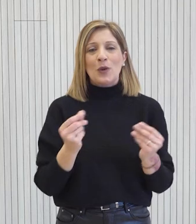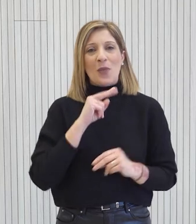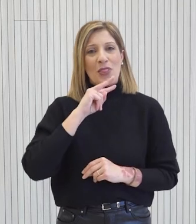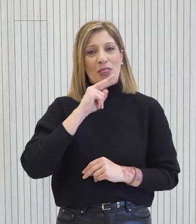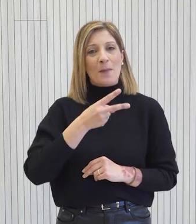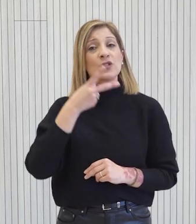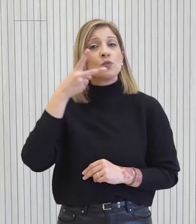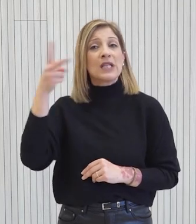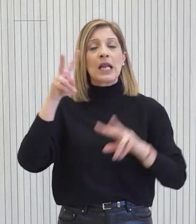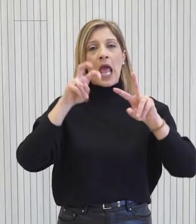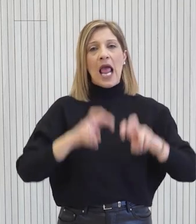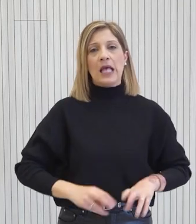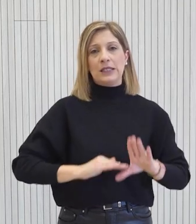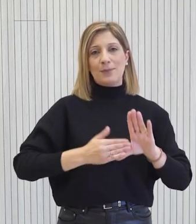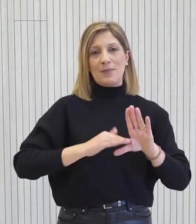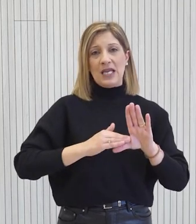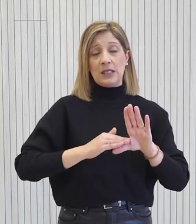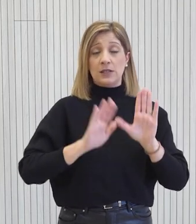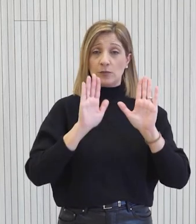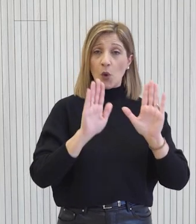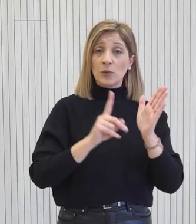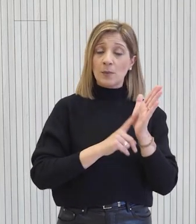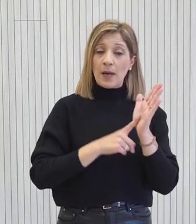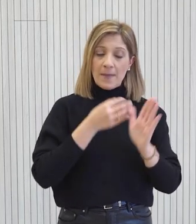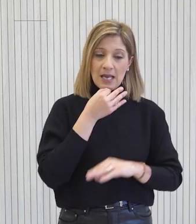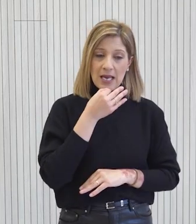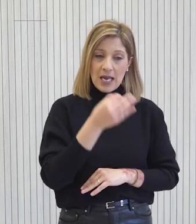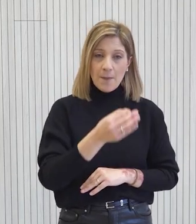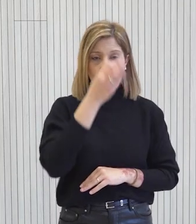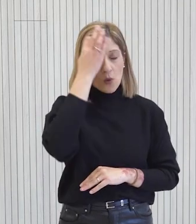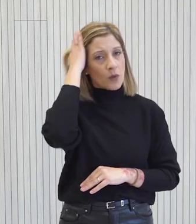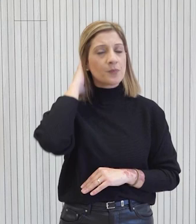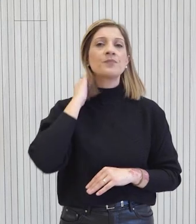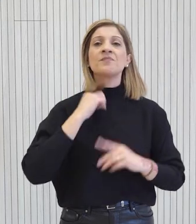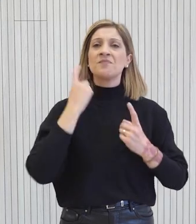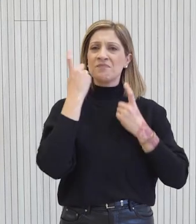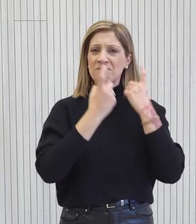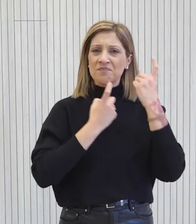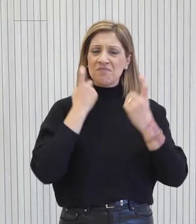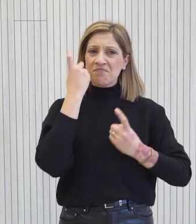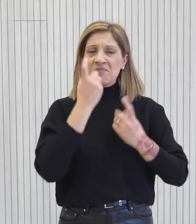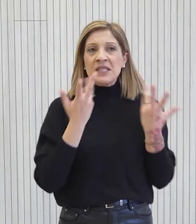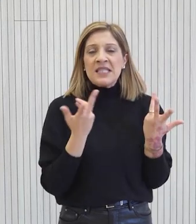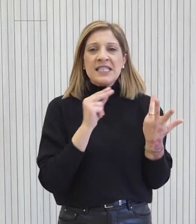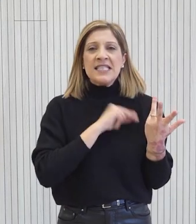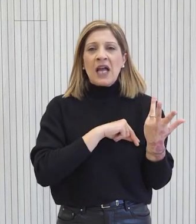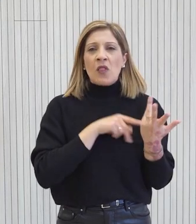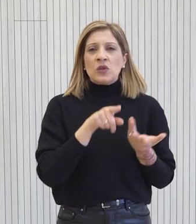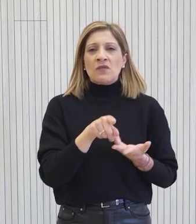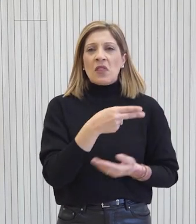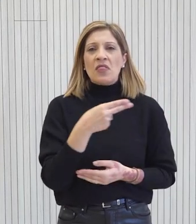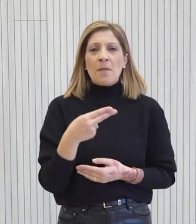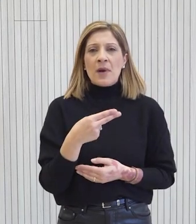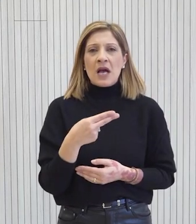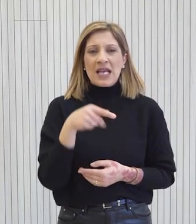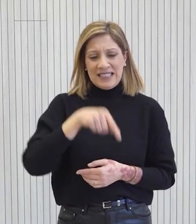στην ελεκτική υπηρεσία. Εκείνο όμως που πρέπει να πω είναι ότι διερωτώμαστε ως προς την σκοπιμότητα ή το όφελος, αν θέλετε,